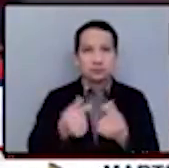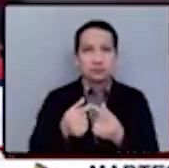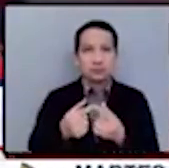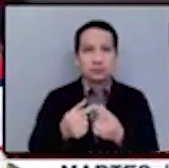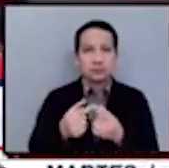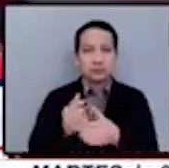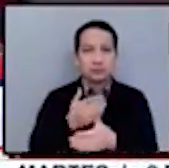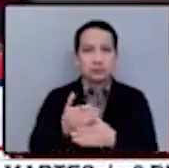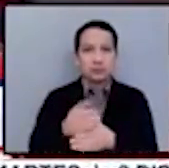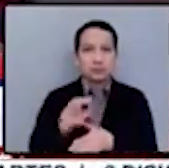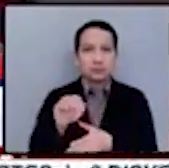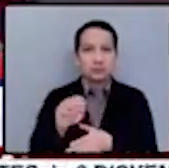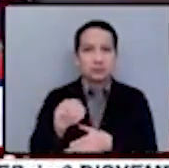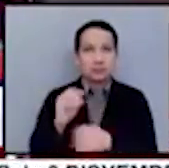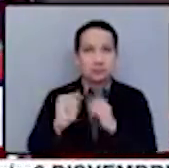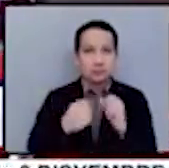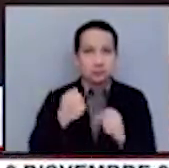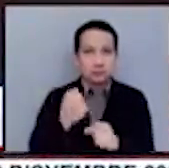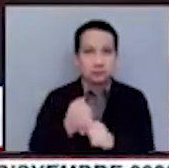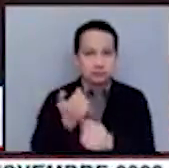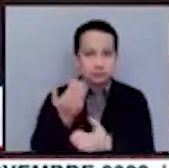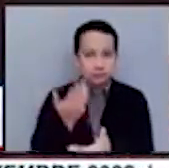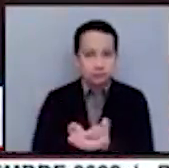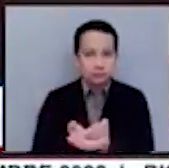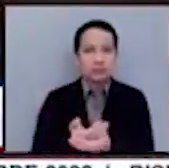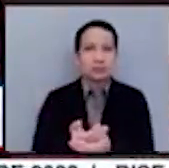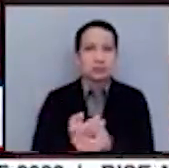na taon na ang nakalipas. Layo nitong